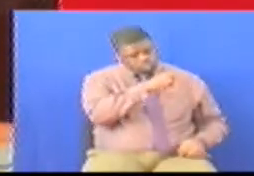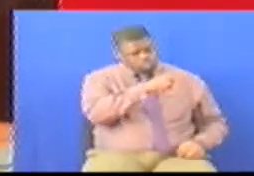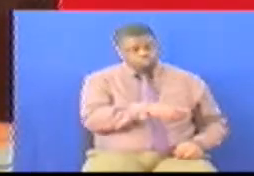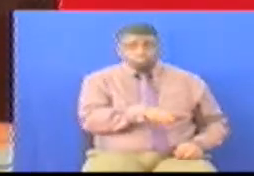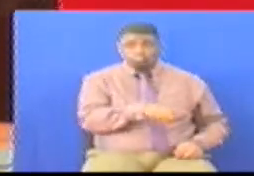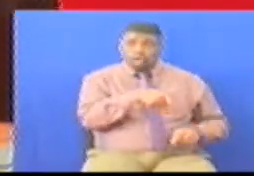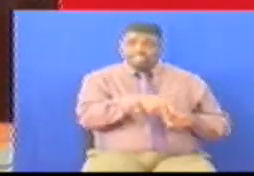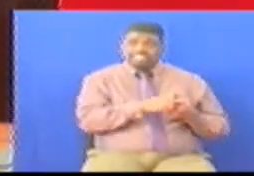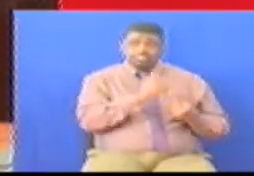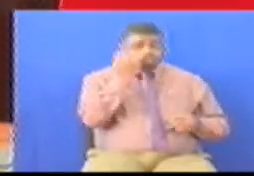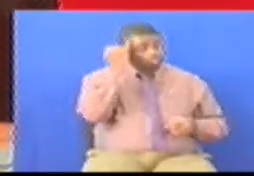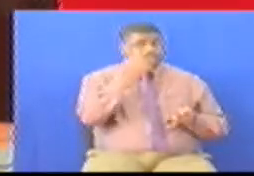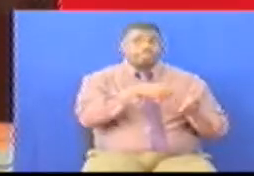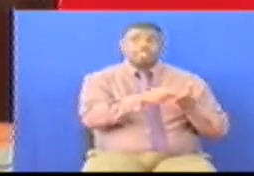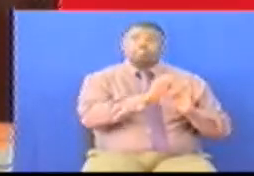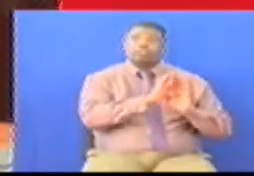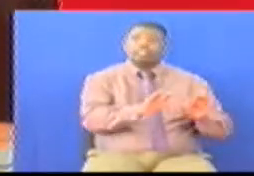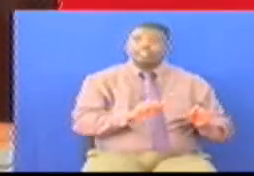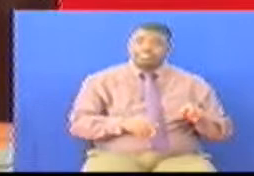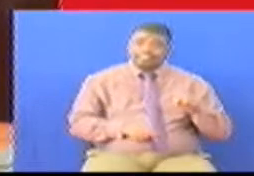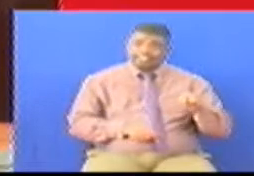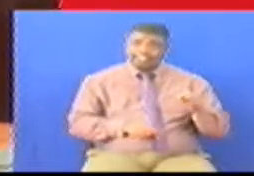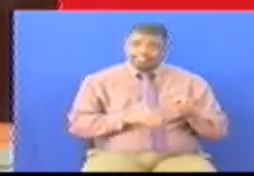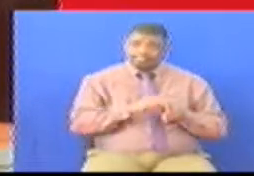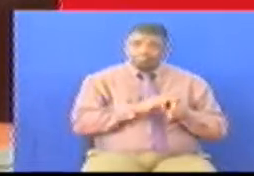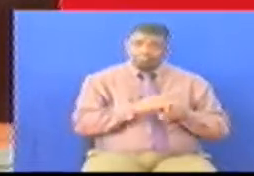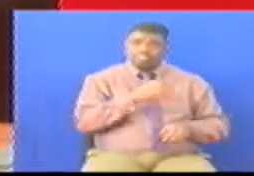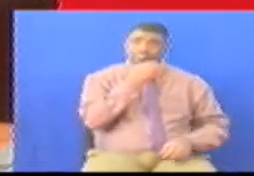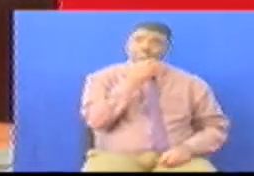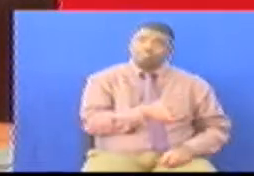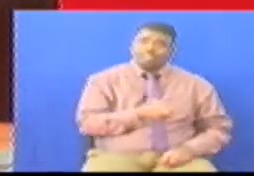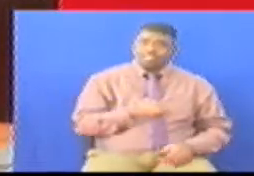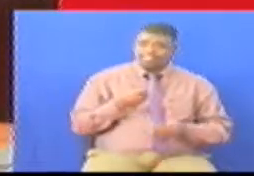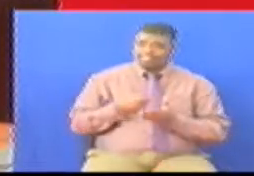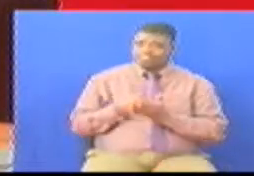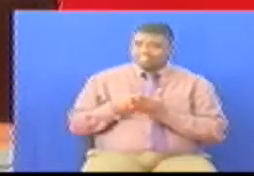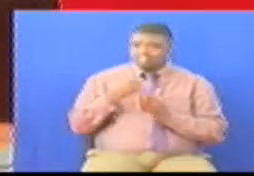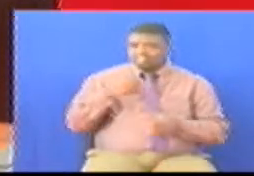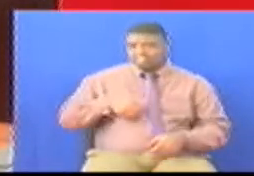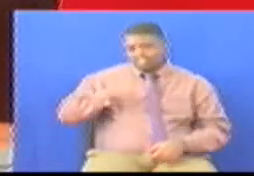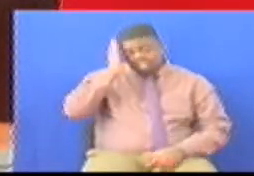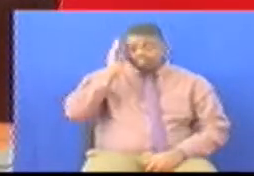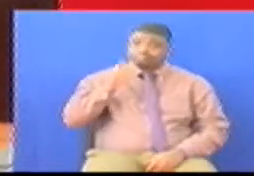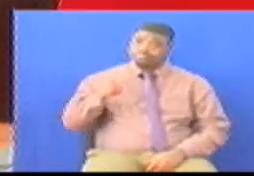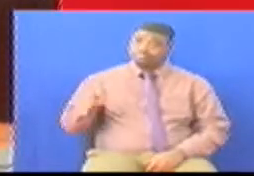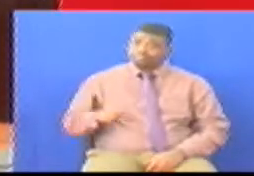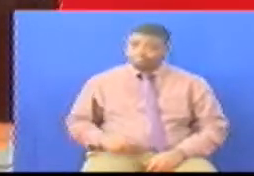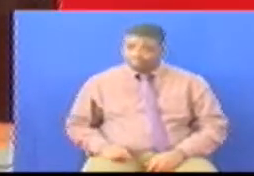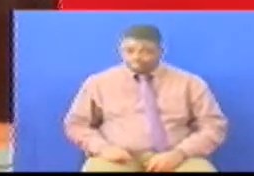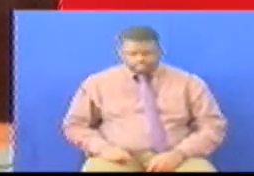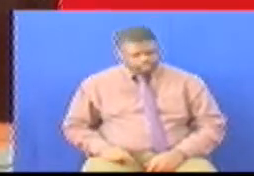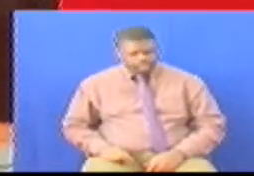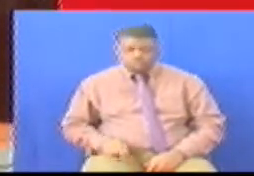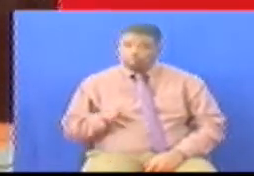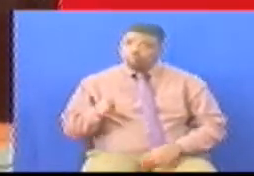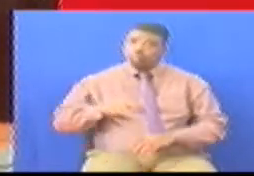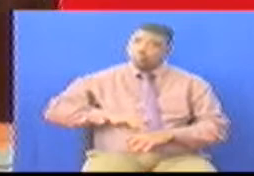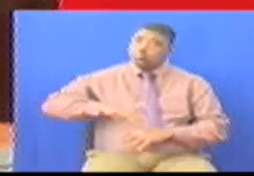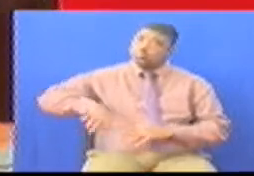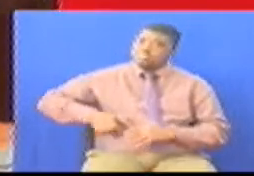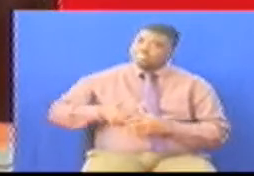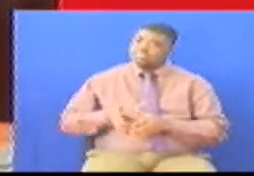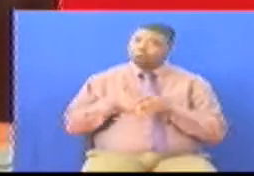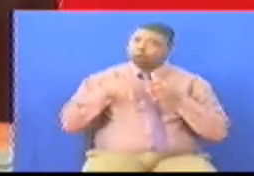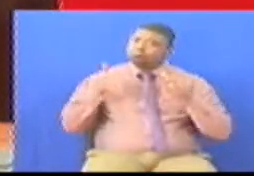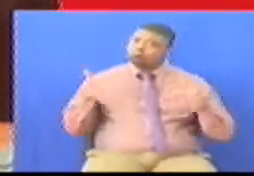1.83 billion. Sasa haya ni matumizi mabaya ya fedha za serikali. Lakini vile vile pia huu ni ubadhirifu mkubwa wa